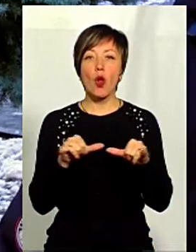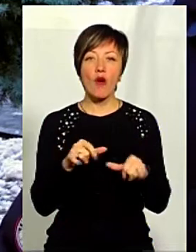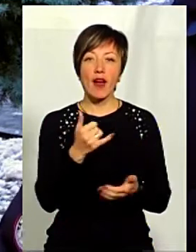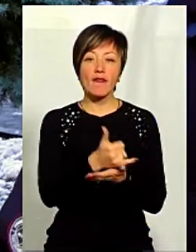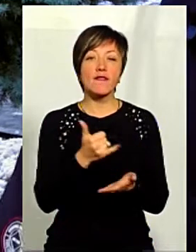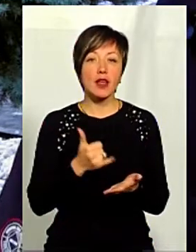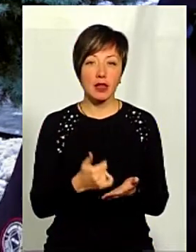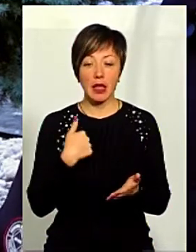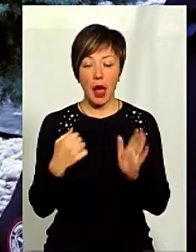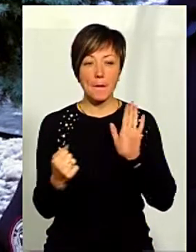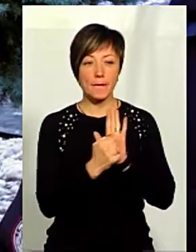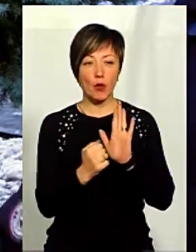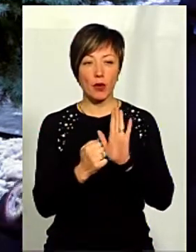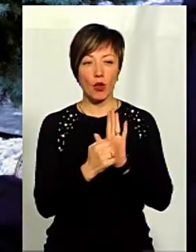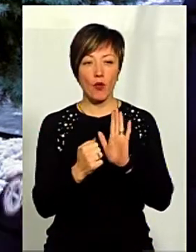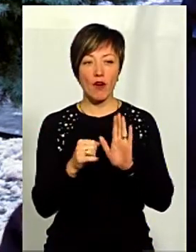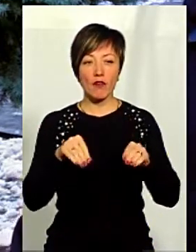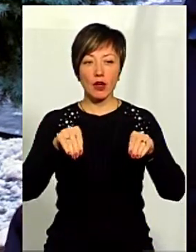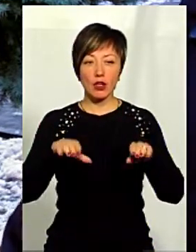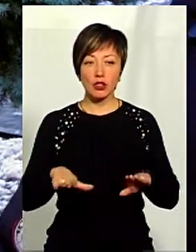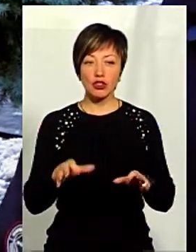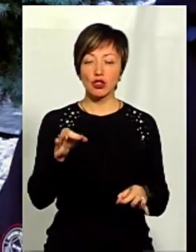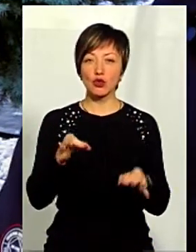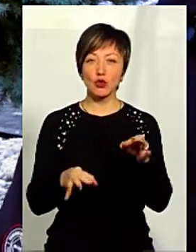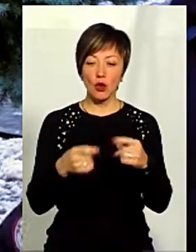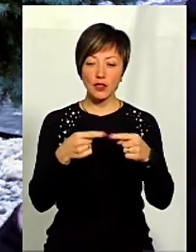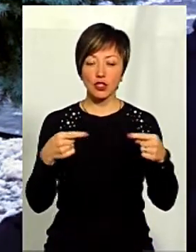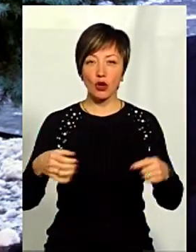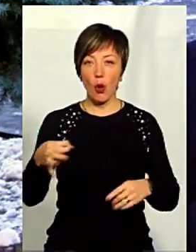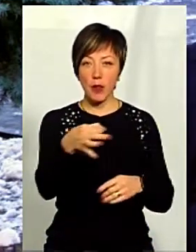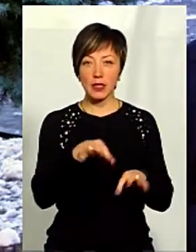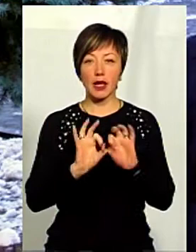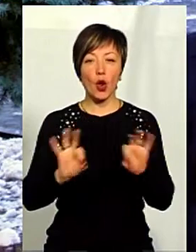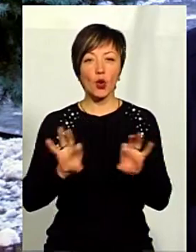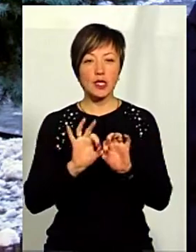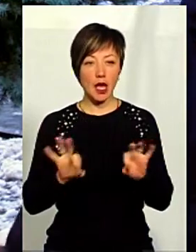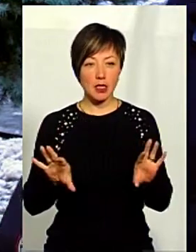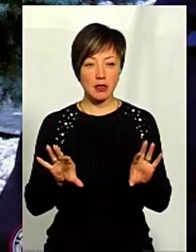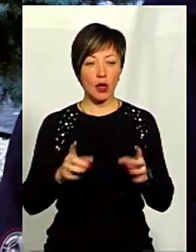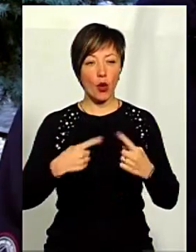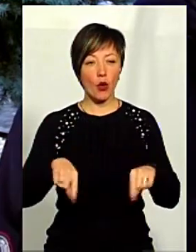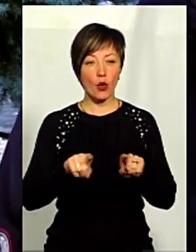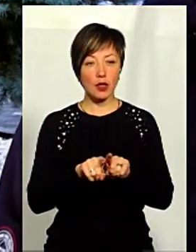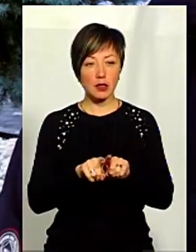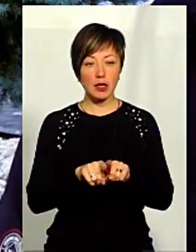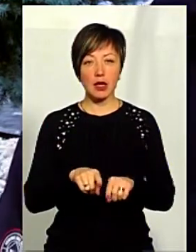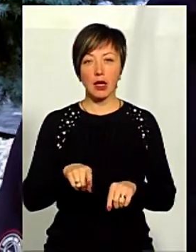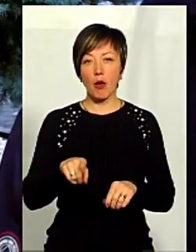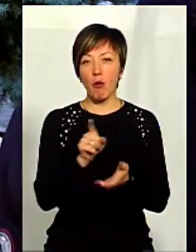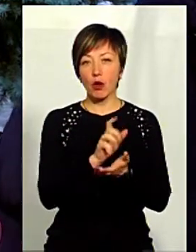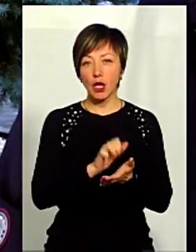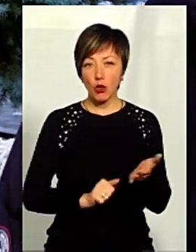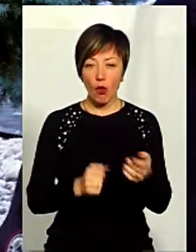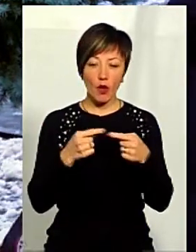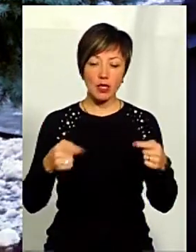власне, публікував і рішення судові з інших областей, і роз'яснення органів ДФС різних областей,